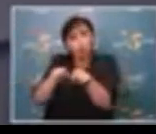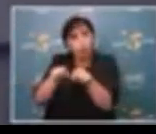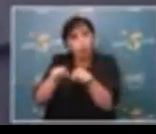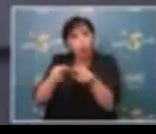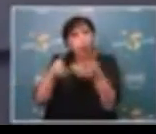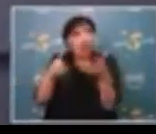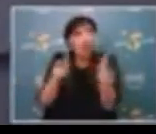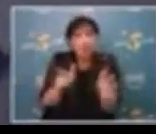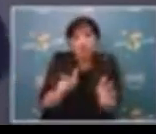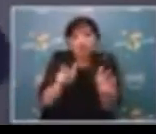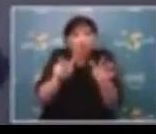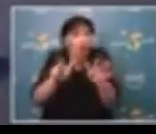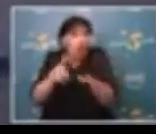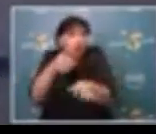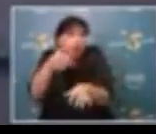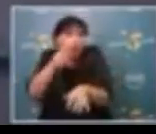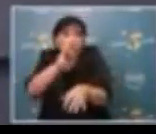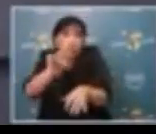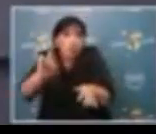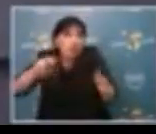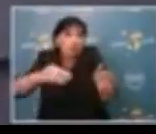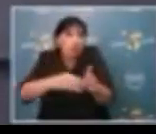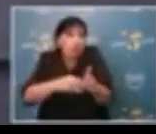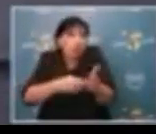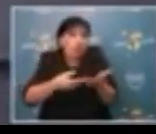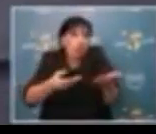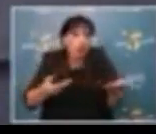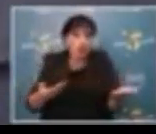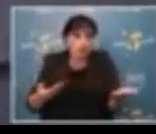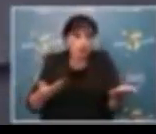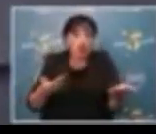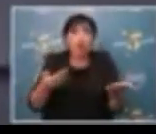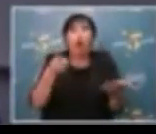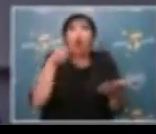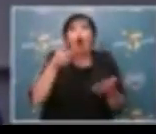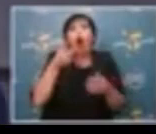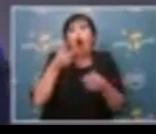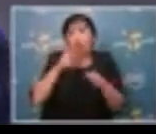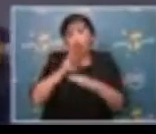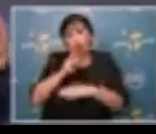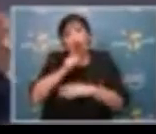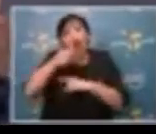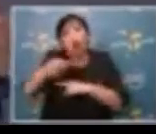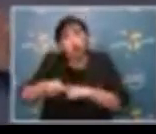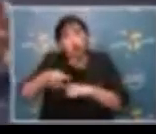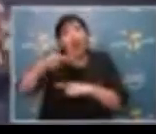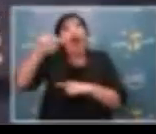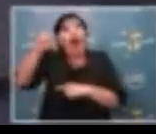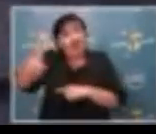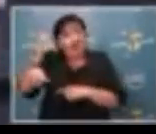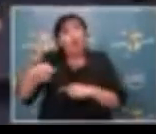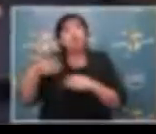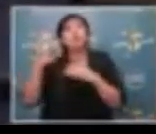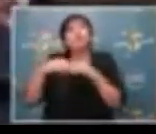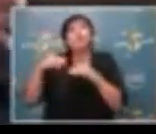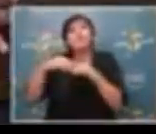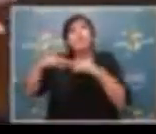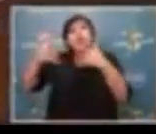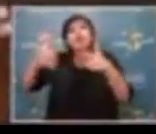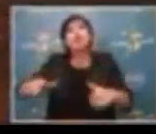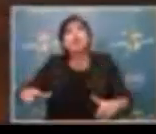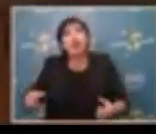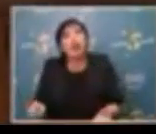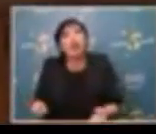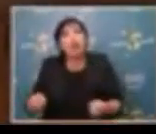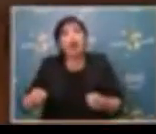7, 8, 100, 200 milioni, comunque ogni 12 anni costruiscono una città da 7 milioni